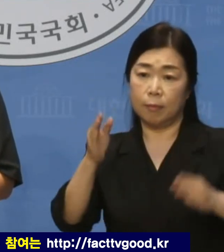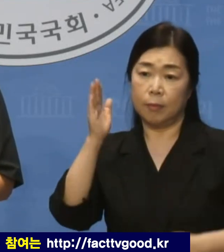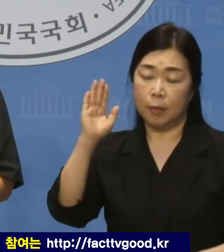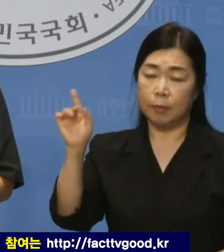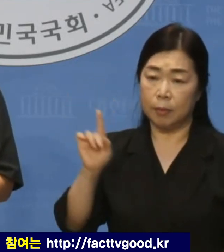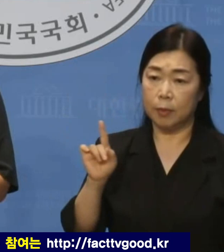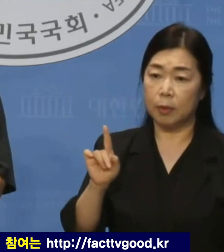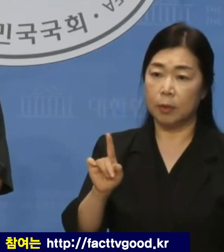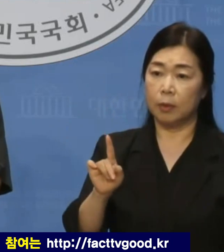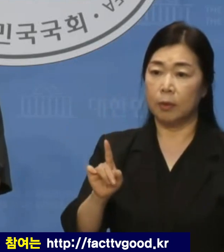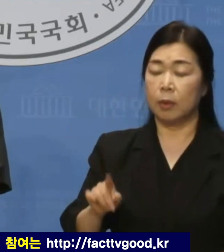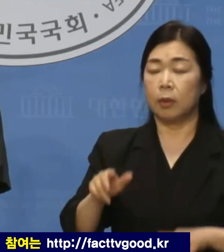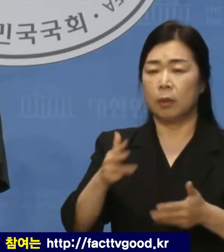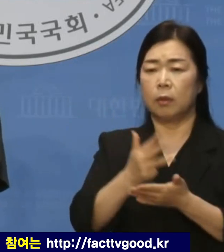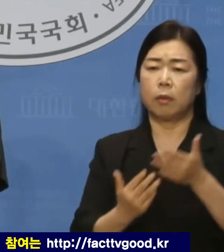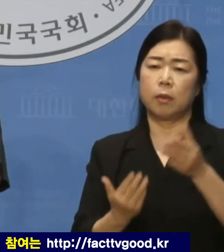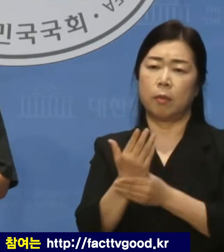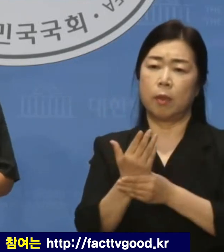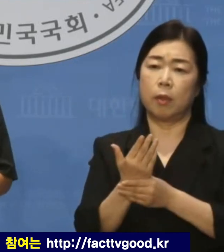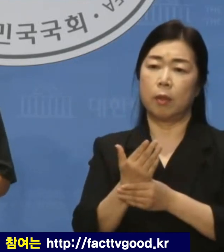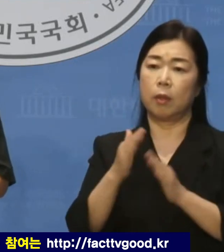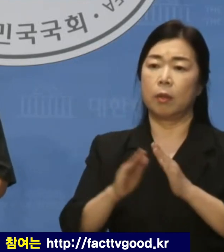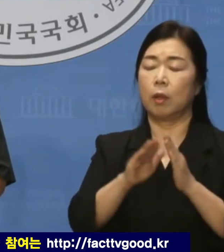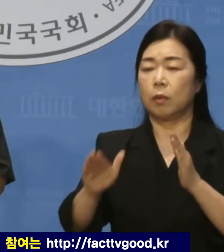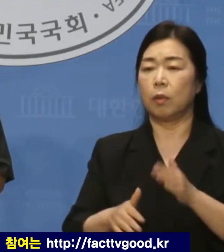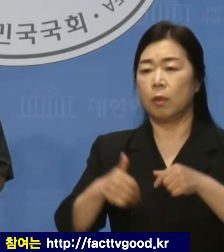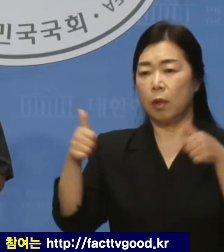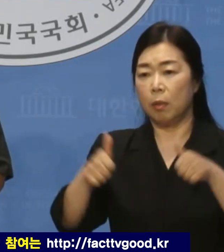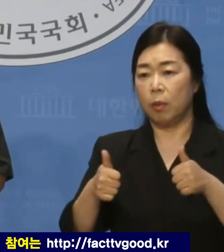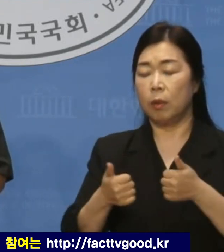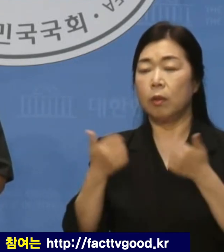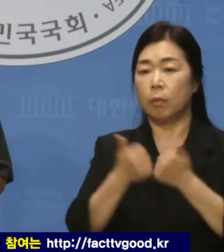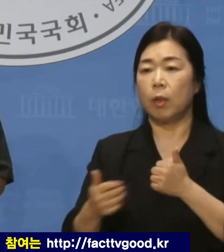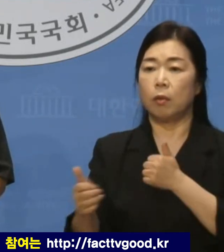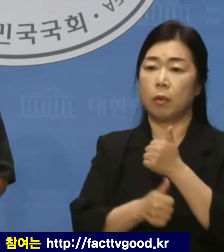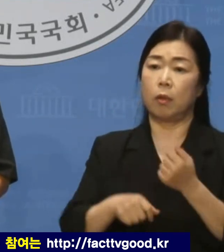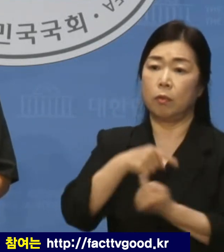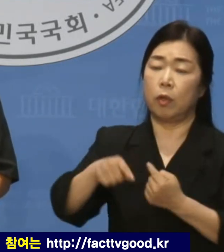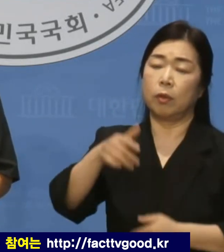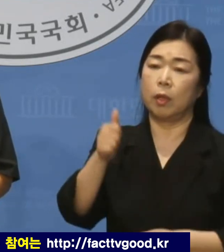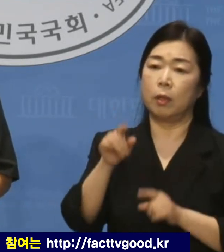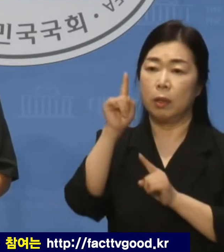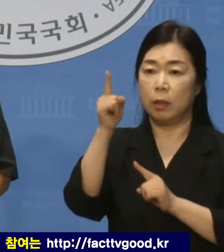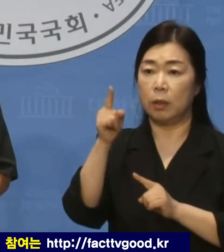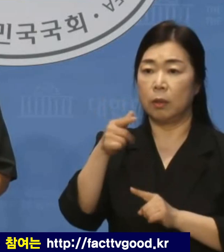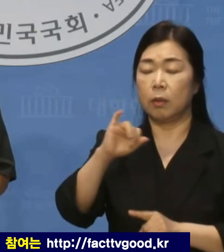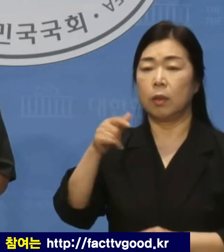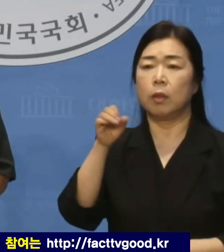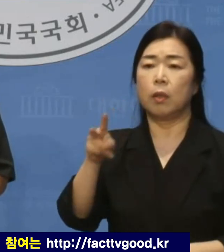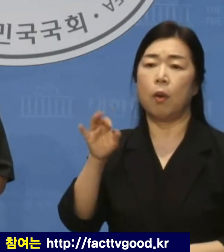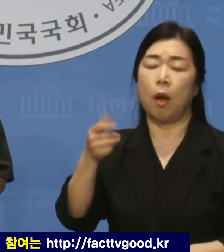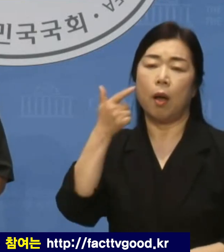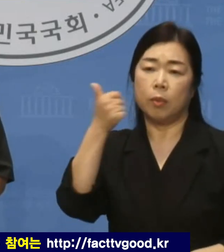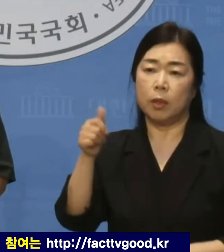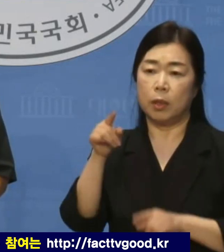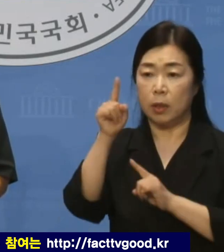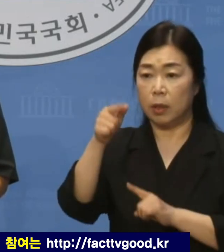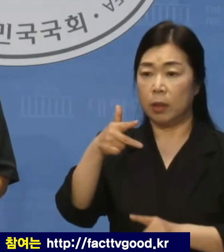말씀은 12구 이태원 참사 유가족 협의회 운영위원회 위원장이신 이지영님의